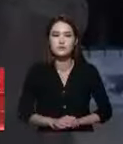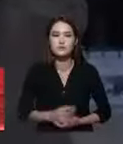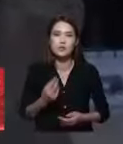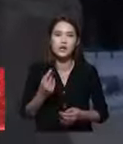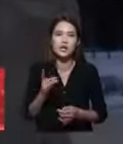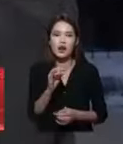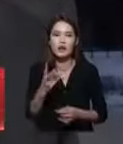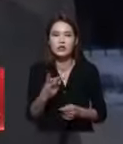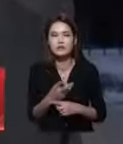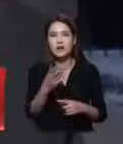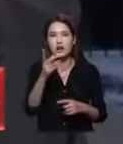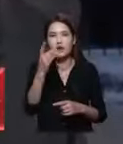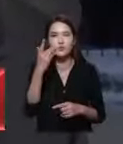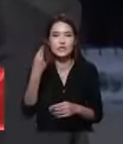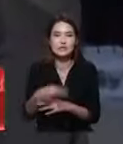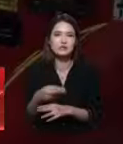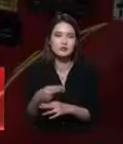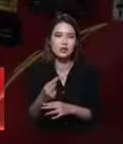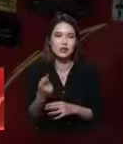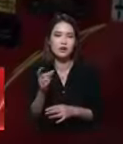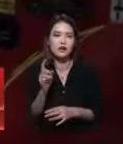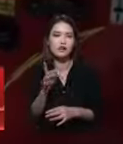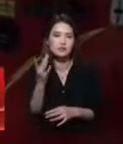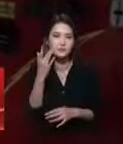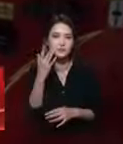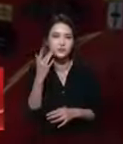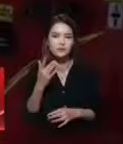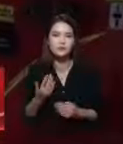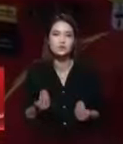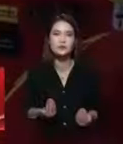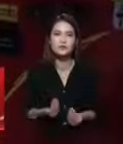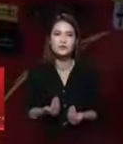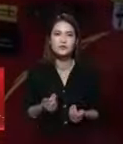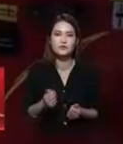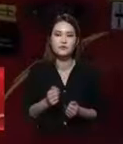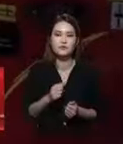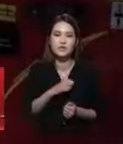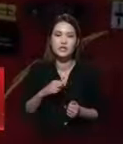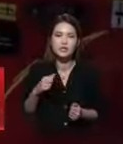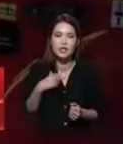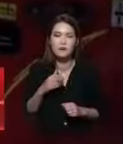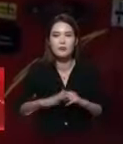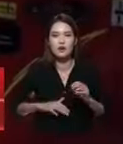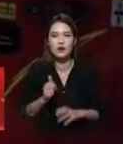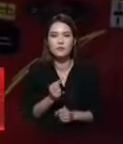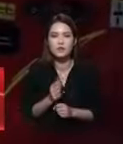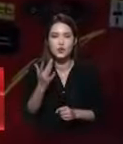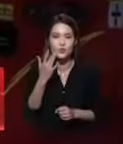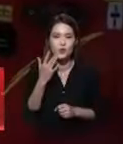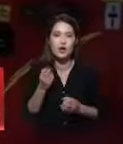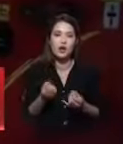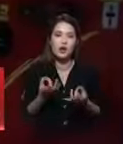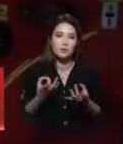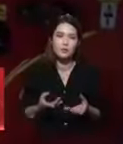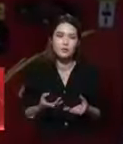месяц какой-нибудь торт. Не страшно? Больно, очень больно. Сама как сладкояшка говорю. А так, в принципе,